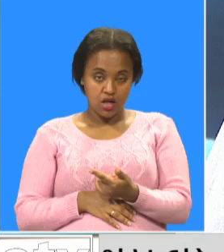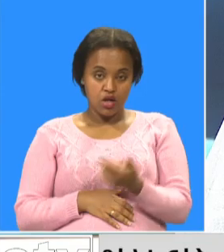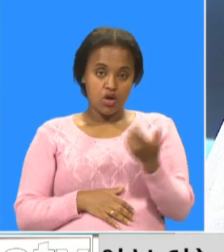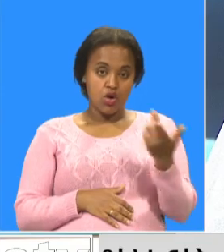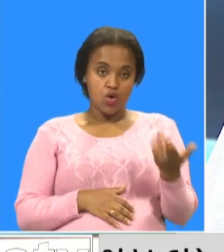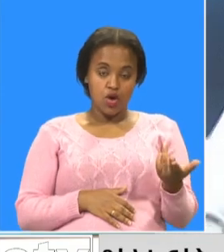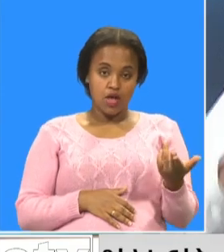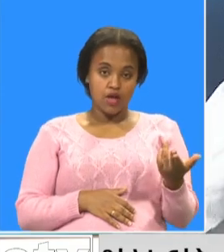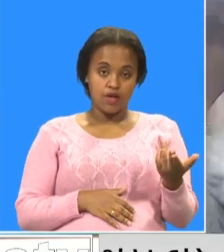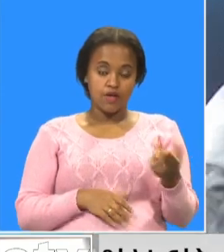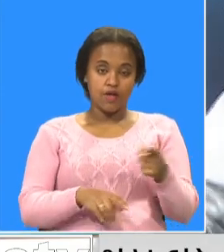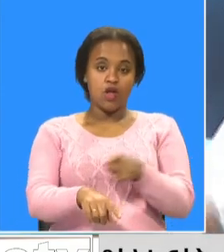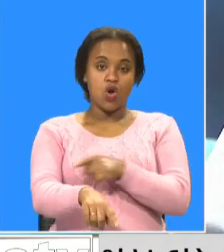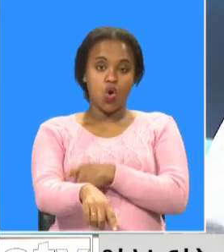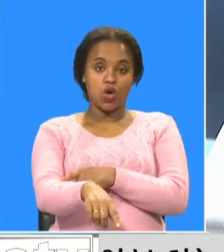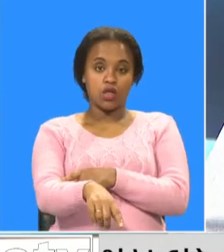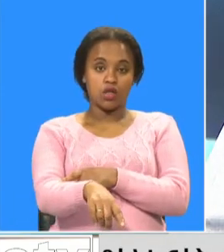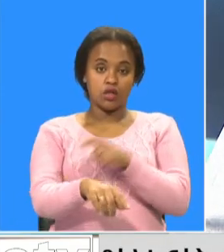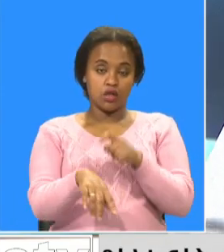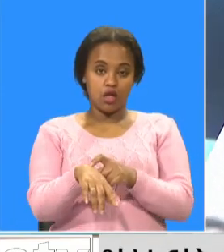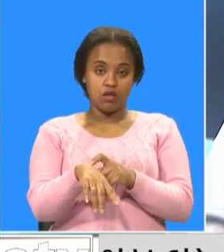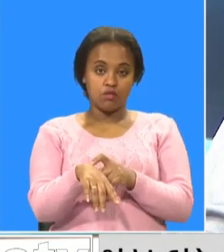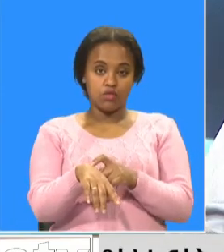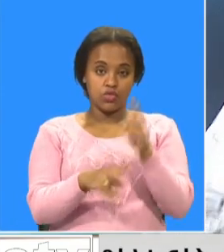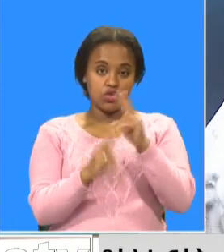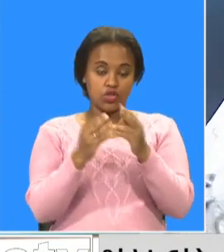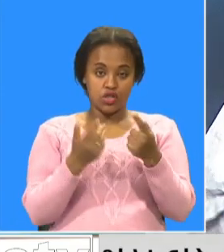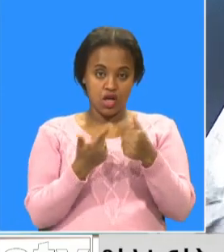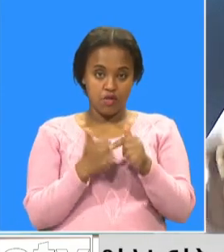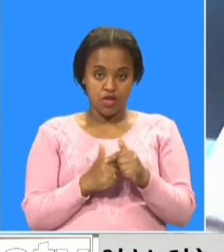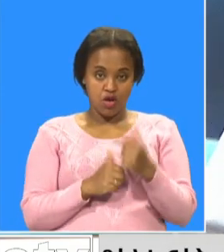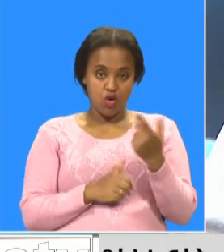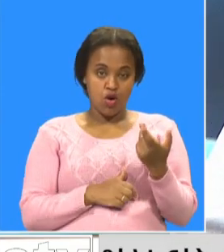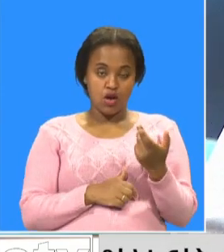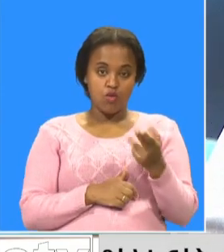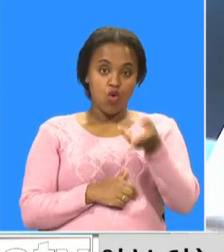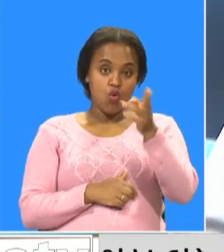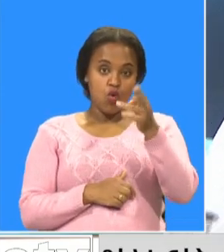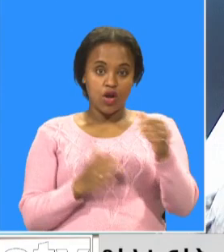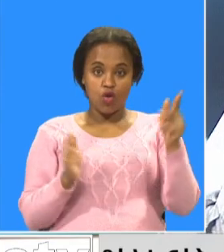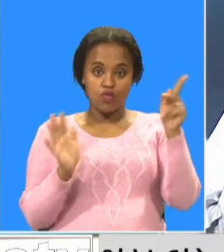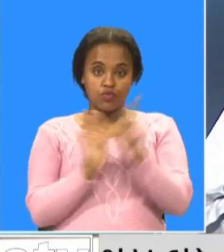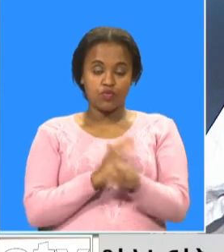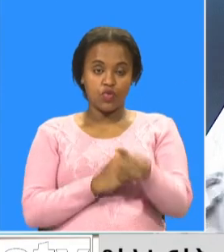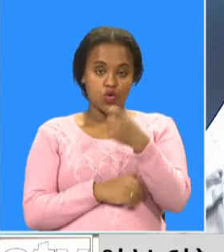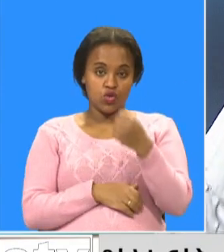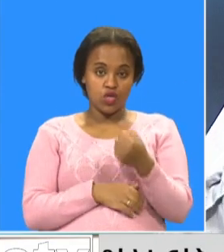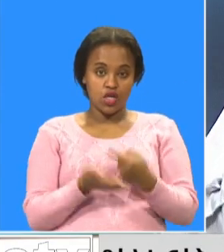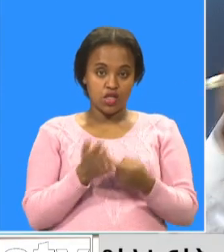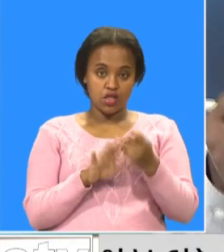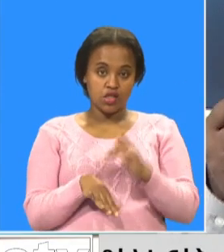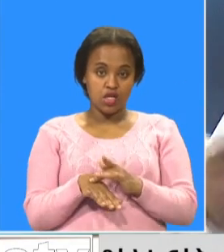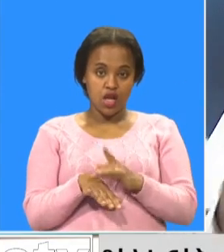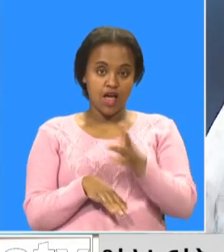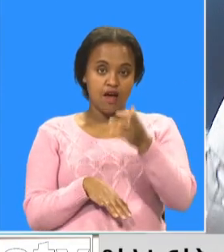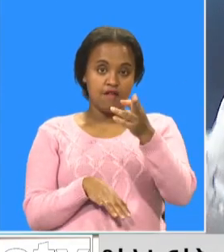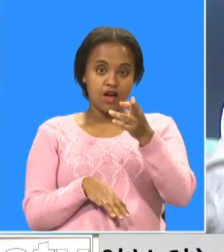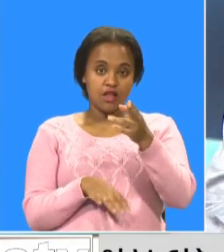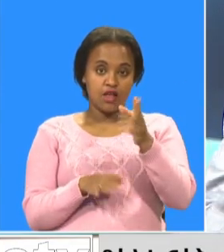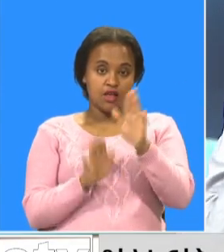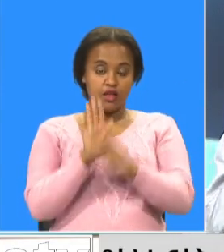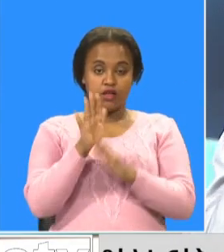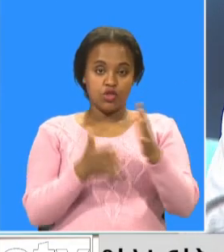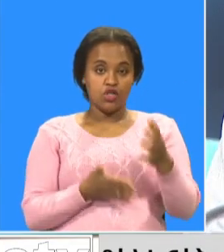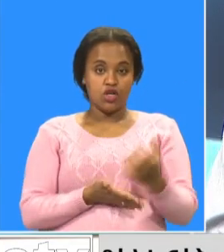ወይ ሎንግ ተርም ችግር ያመጣል ወይ ደግሞ ወዳውኑ የሚገል ሊሆን ይችላል። እነዛ ላይ አፋጣኝ እርምጃዎችን ተወስዳለ።